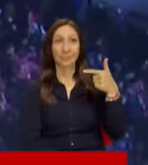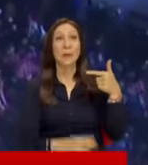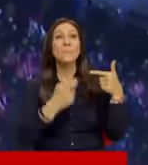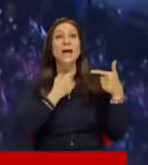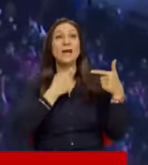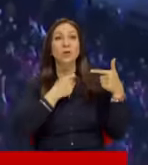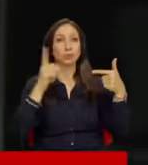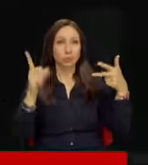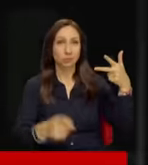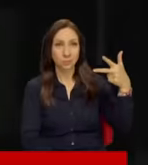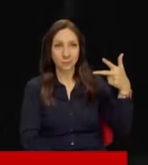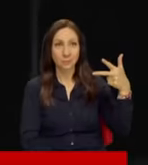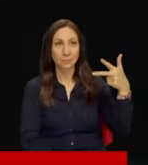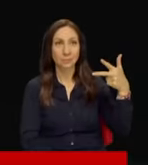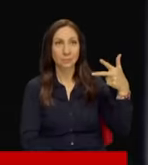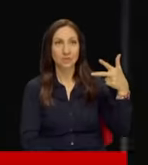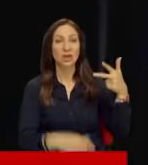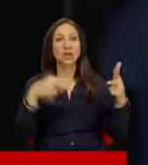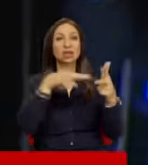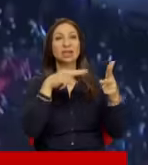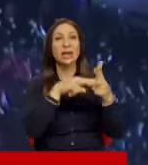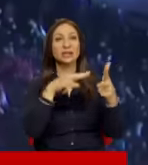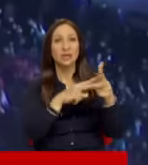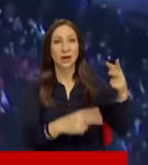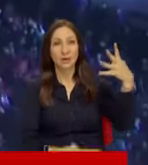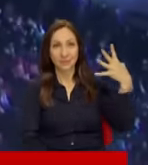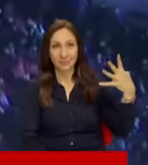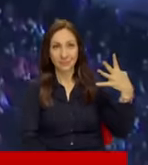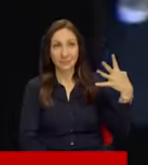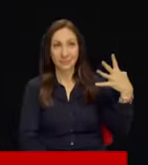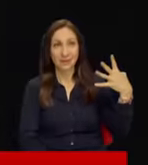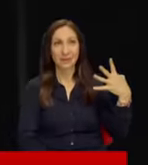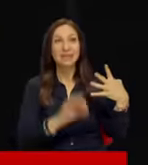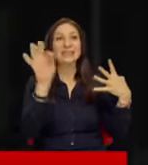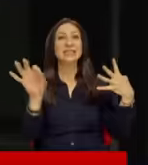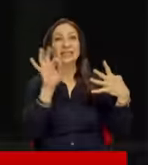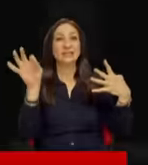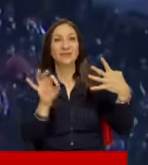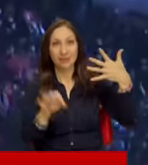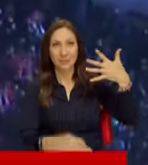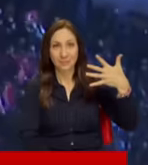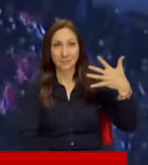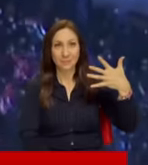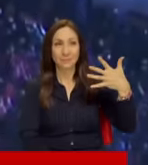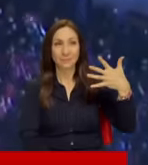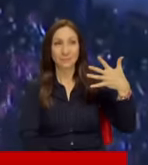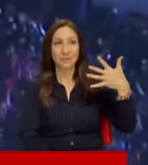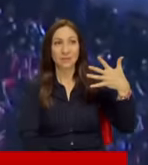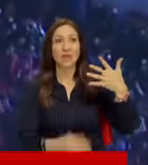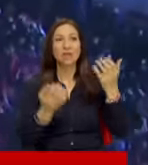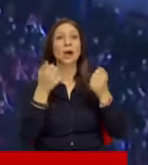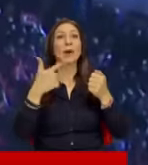Beykoz, Çatalca, Silivri,